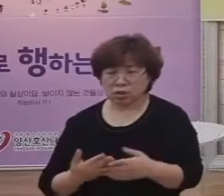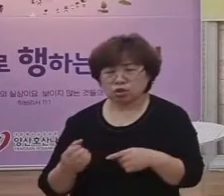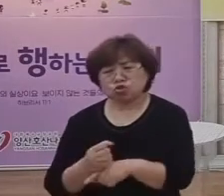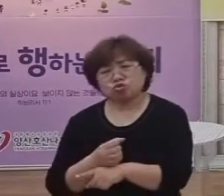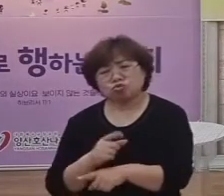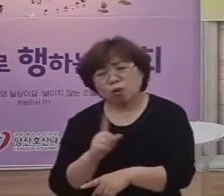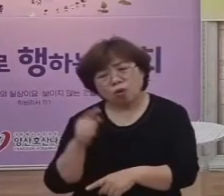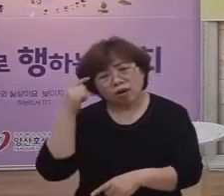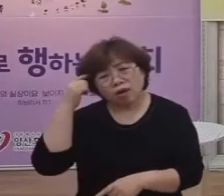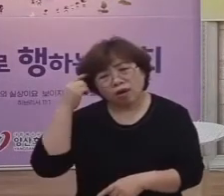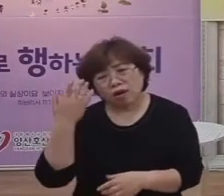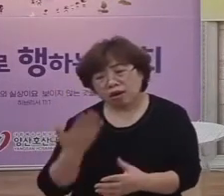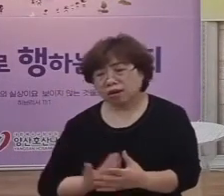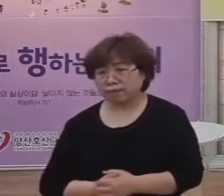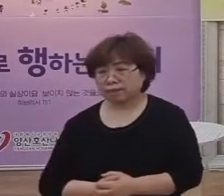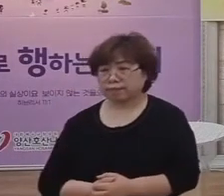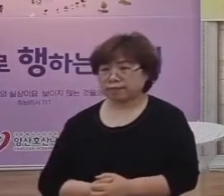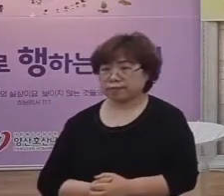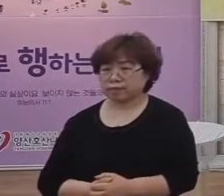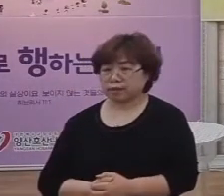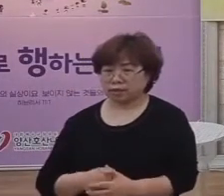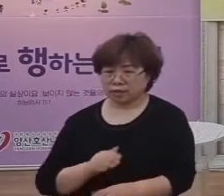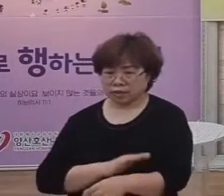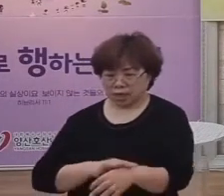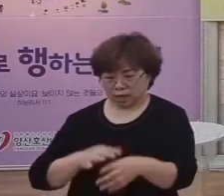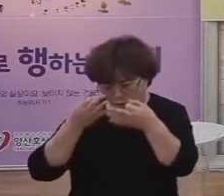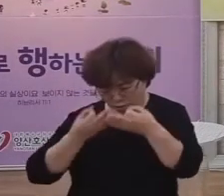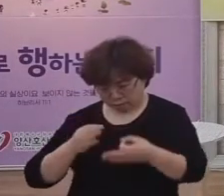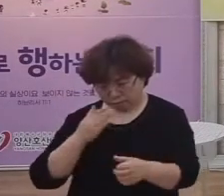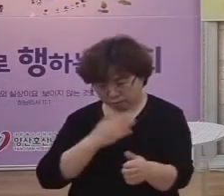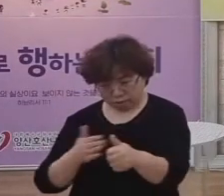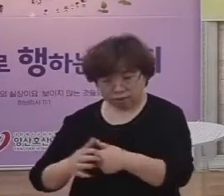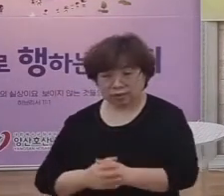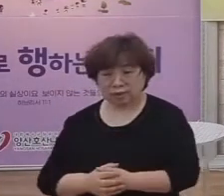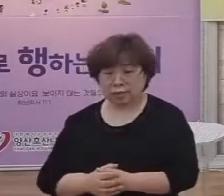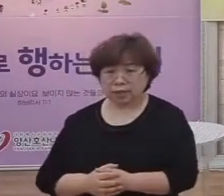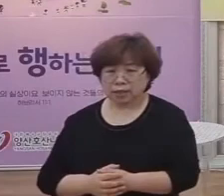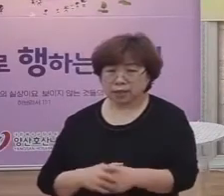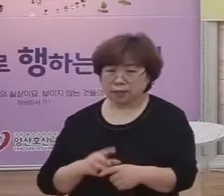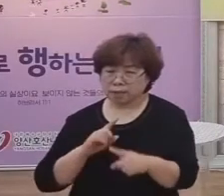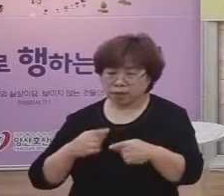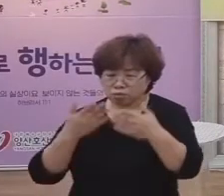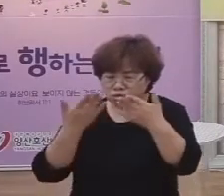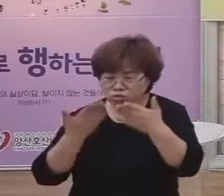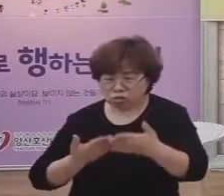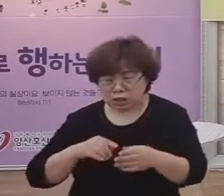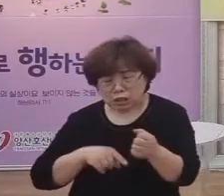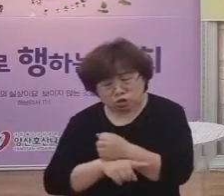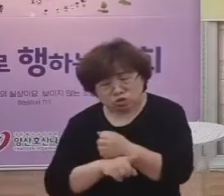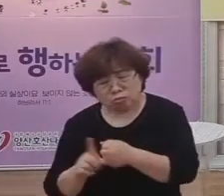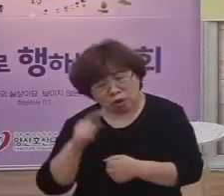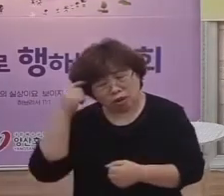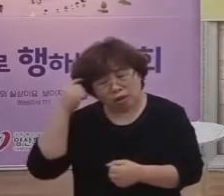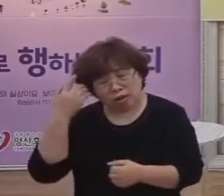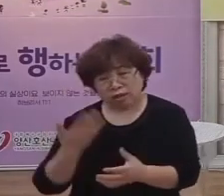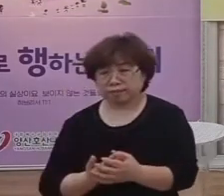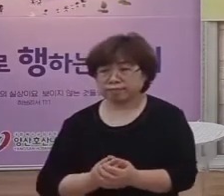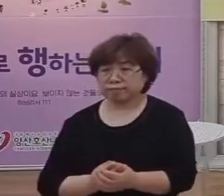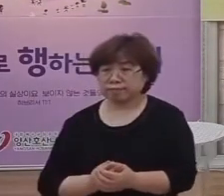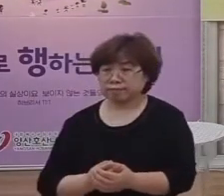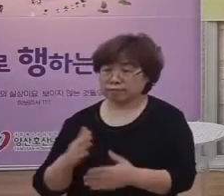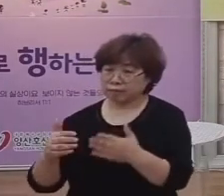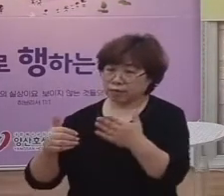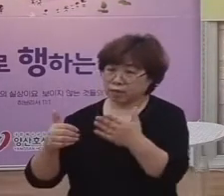주셨을까요? 한번 잘 돌아봅시다. 우리에게 이 말씀을 왜 주셨을까요? 여러분, 혹시 하나님 또